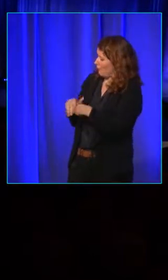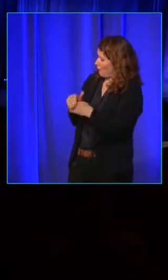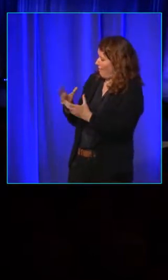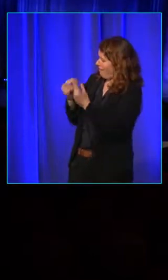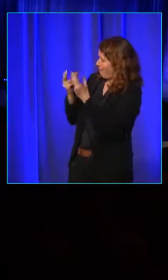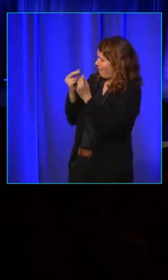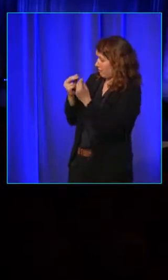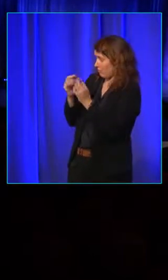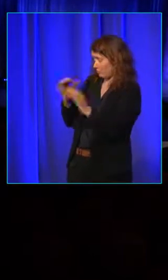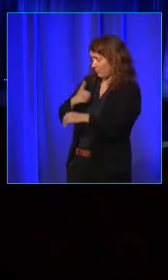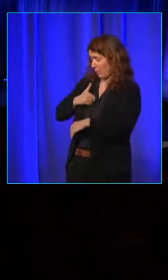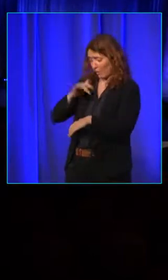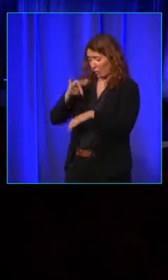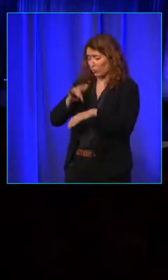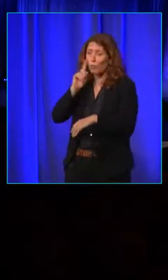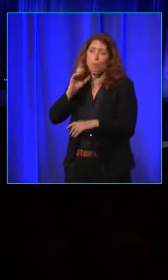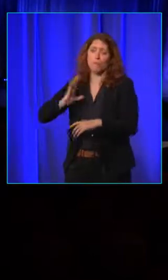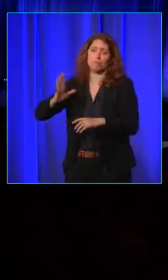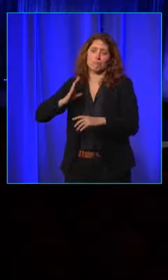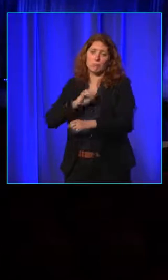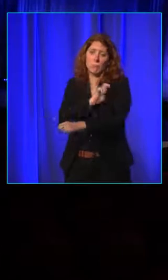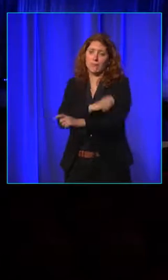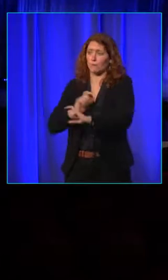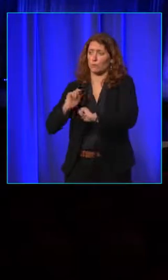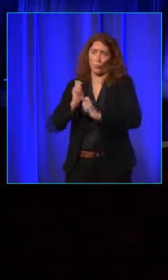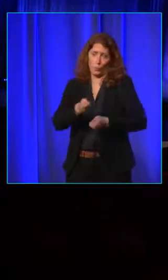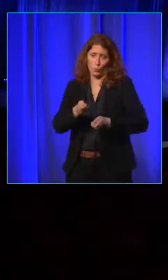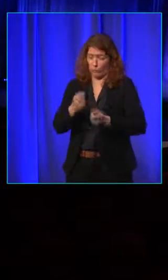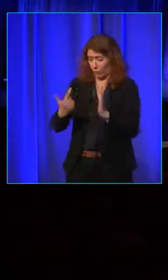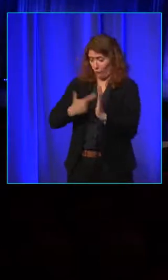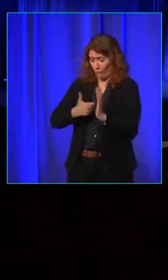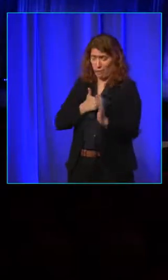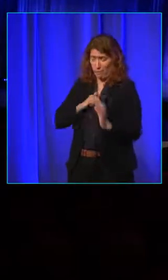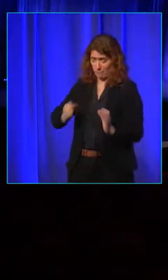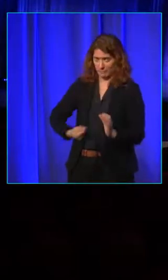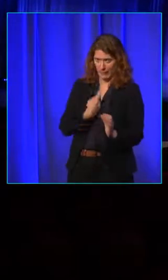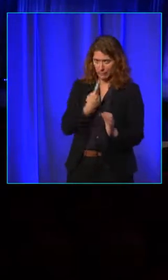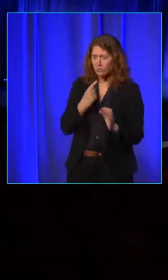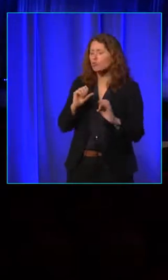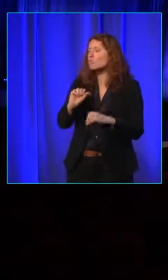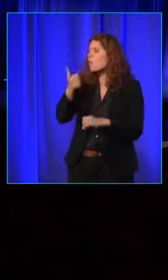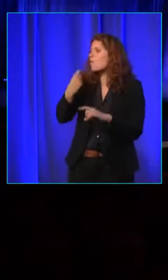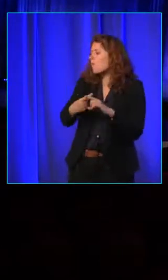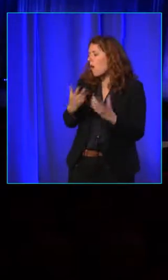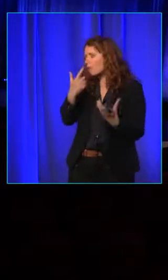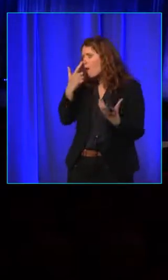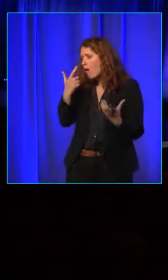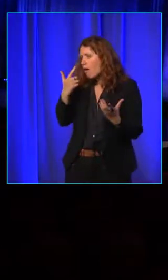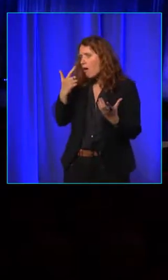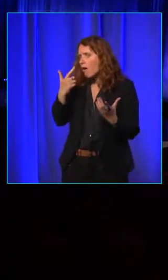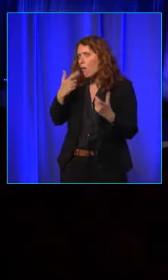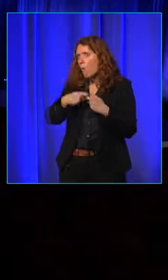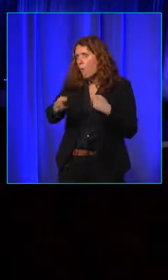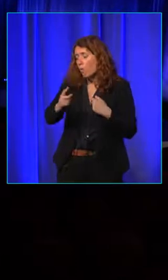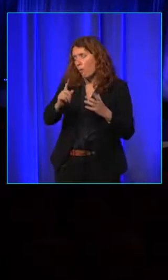judoka et je me suis blessé 2 fois. Et la première fois, c'était le moins important. Je suis resté pendant